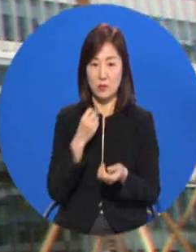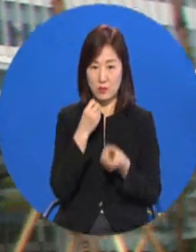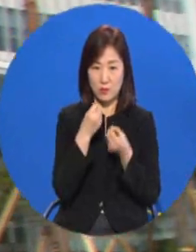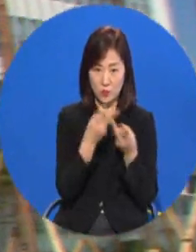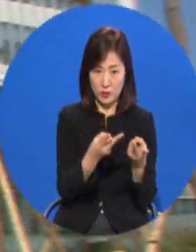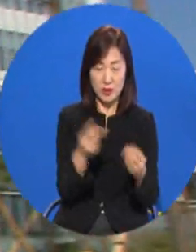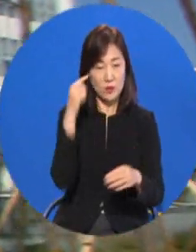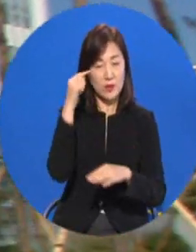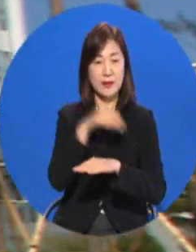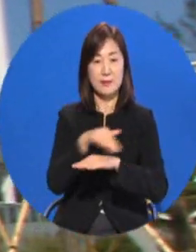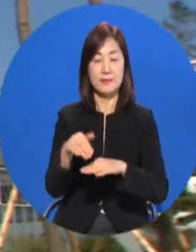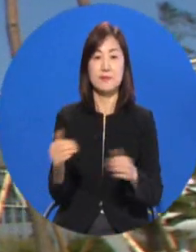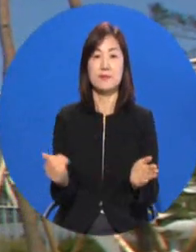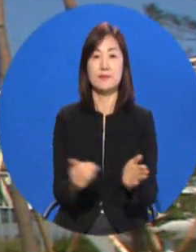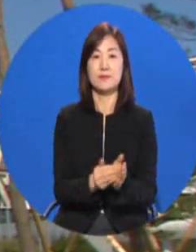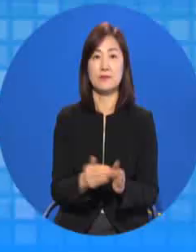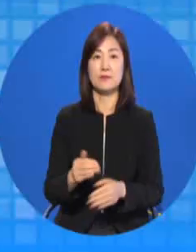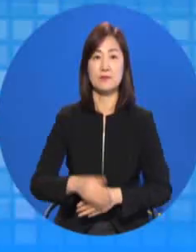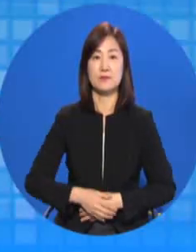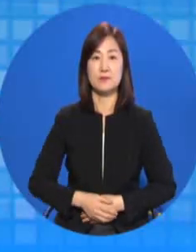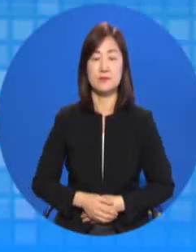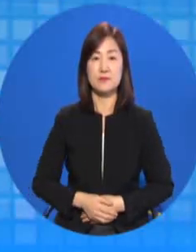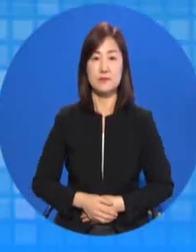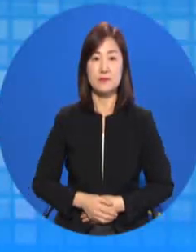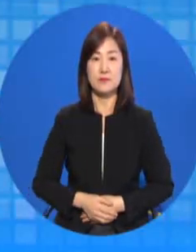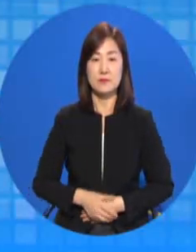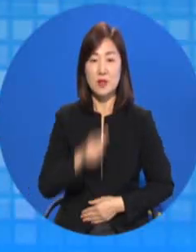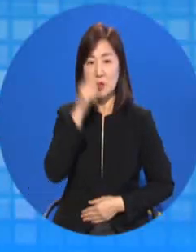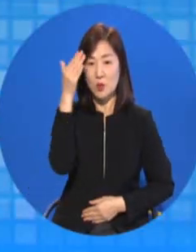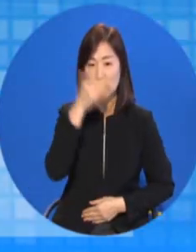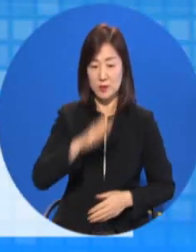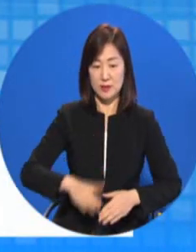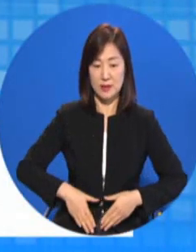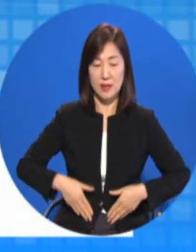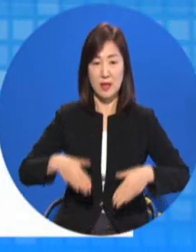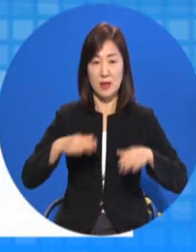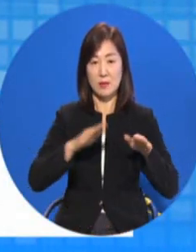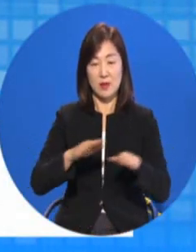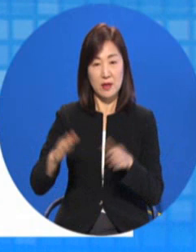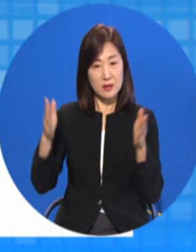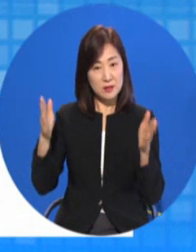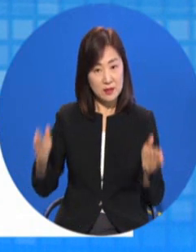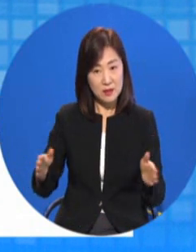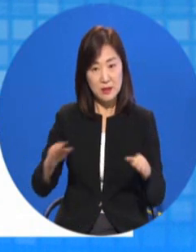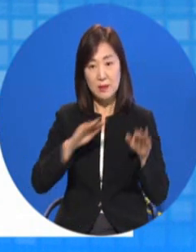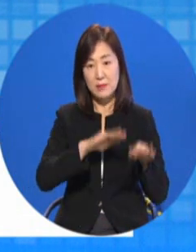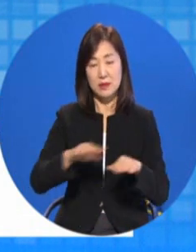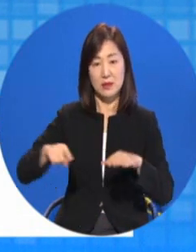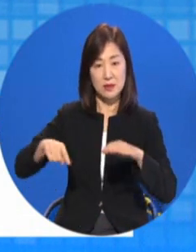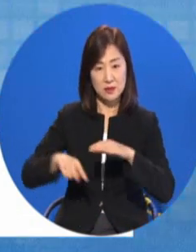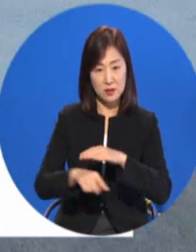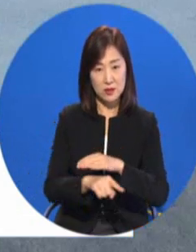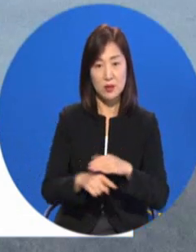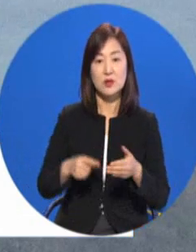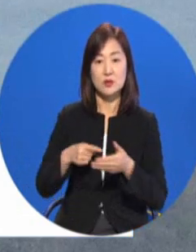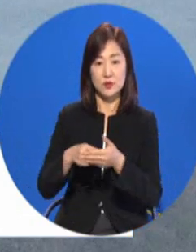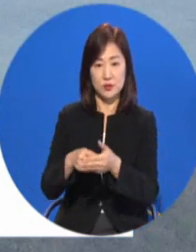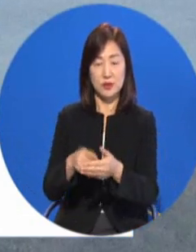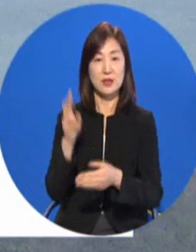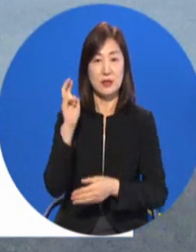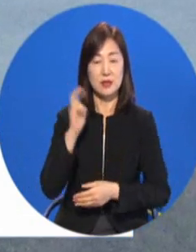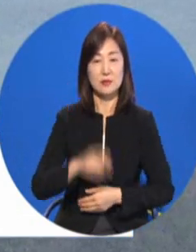mbc 뉴스팀 주 입니다 여수 남의 간 해저터널 사업이 추진될 수 있는 가능성이 열렸습니다 주승용